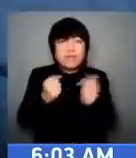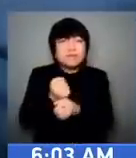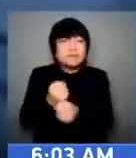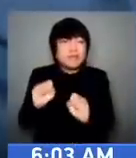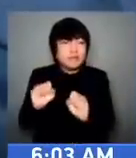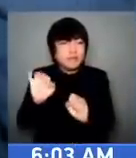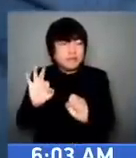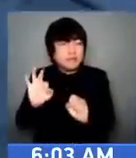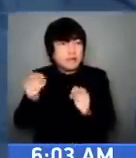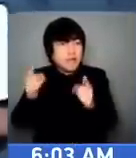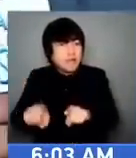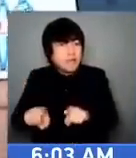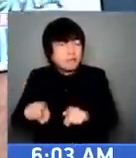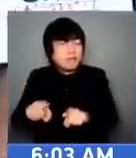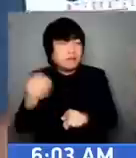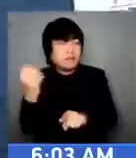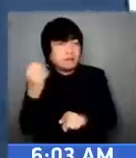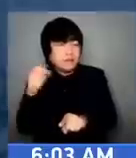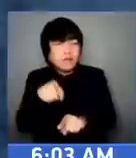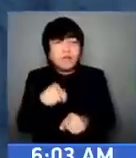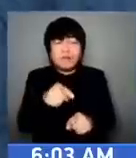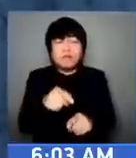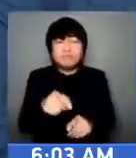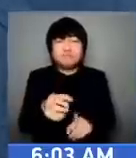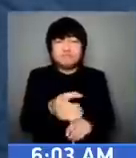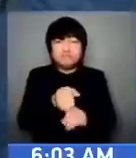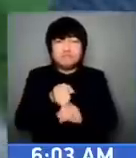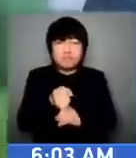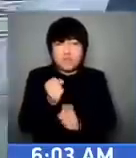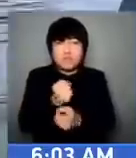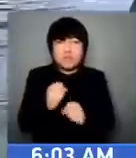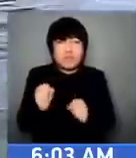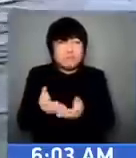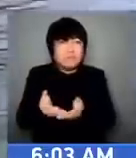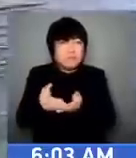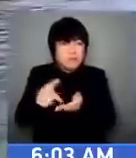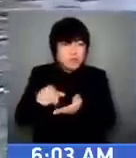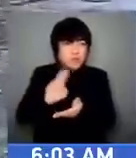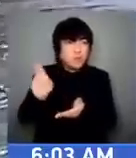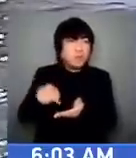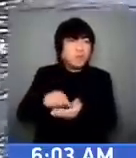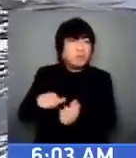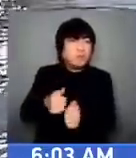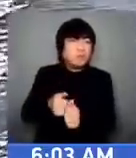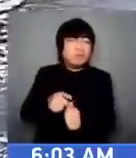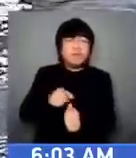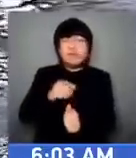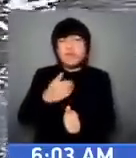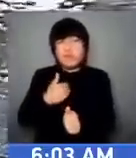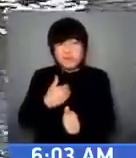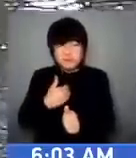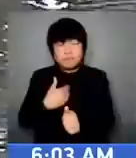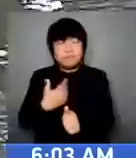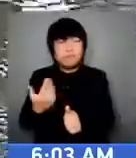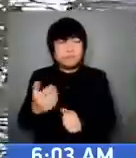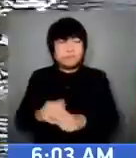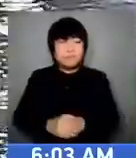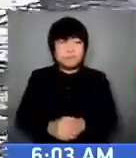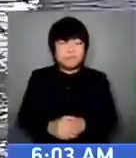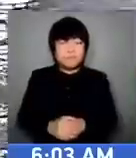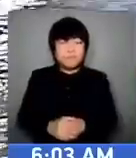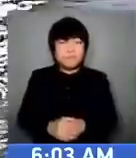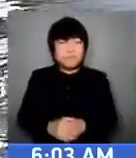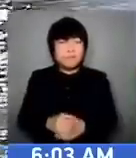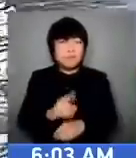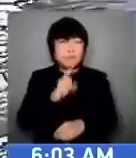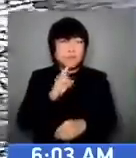sana hindi na rin magpatuloy yung buhos ng ulan dahil if ganito pa rin siya yung situation ay may possibility pa rin talaga na tumaas